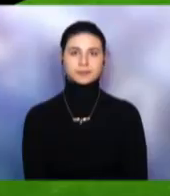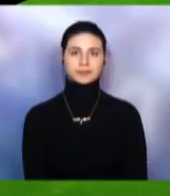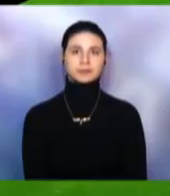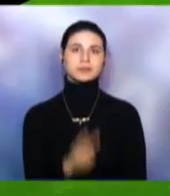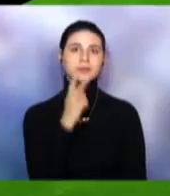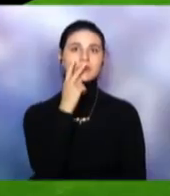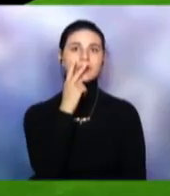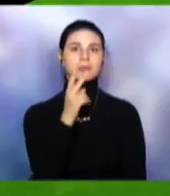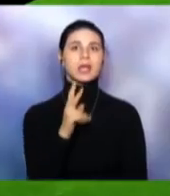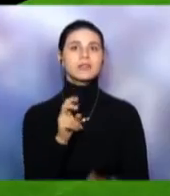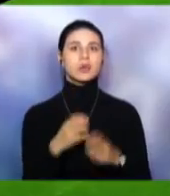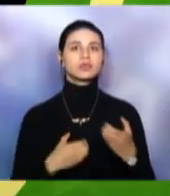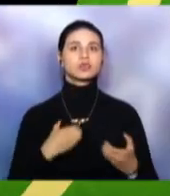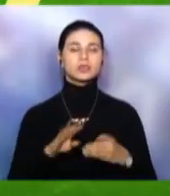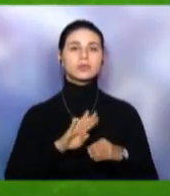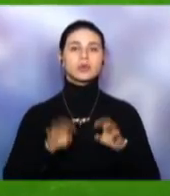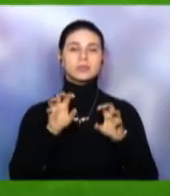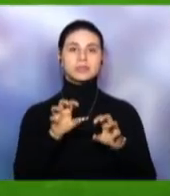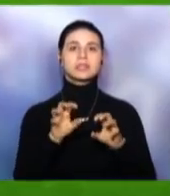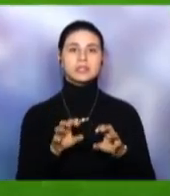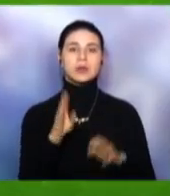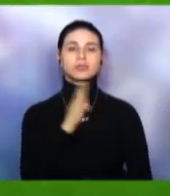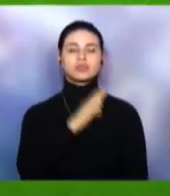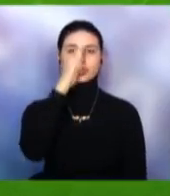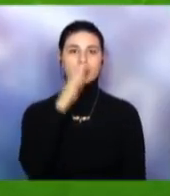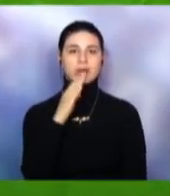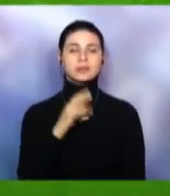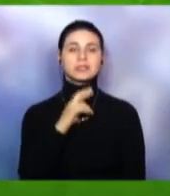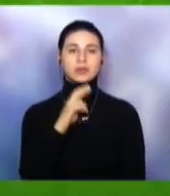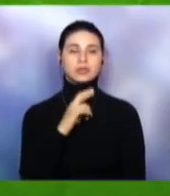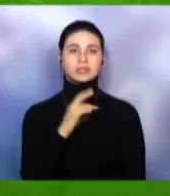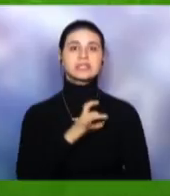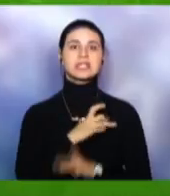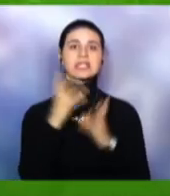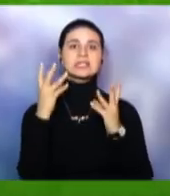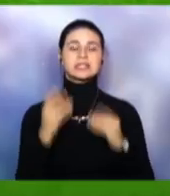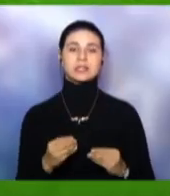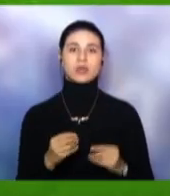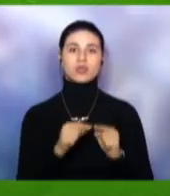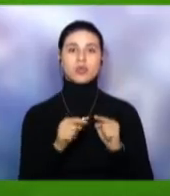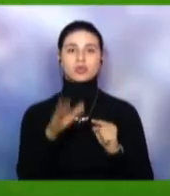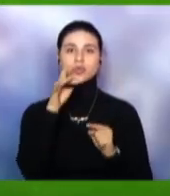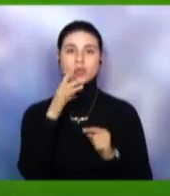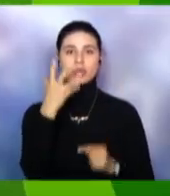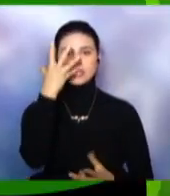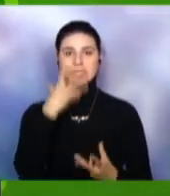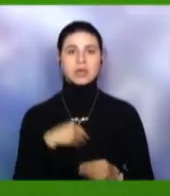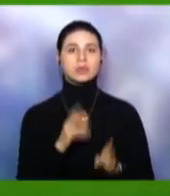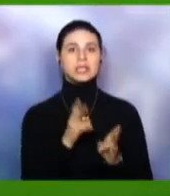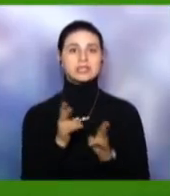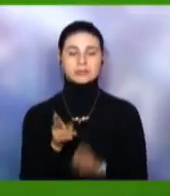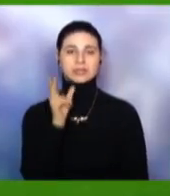ხედულობის უსაფრთხოების წესები. მშობლების საყურადღებოდ. სადღესასწაულო დღეებში სხეულის დაზიანების რიცხვი